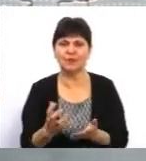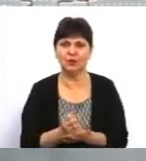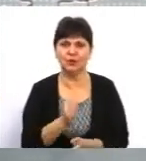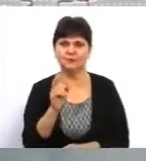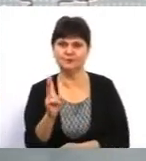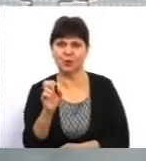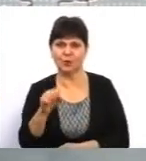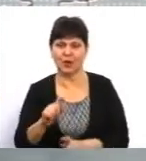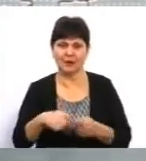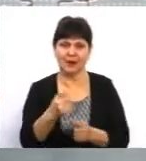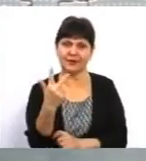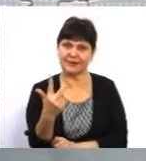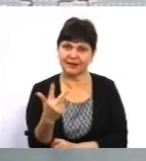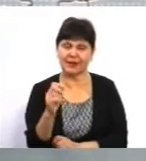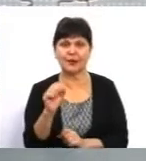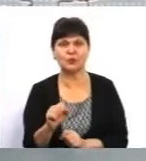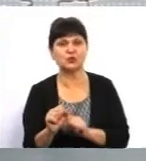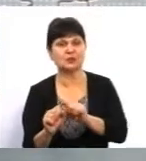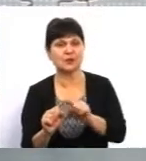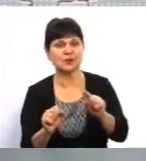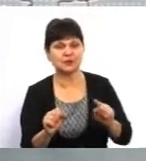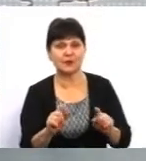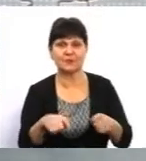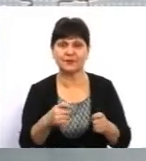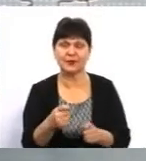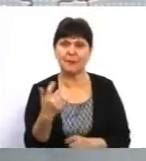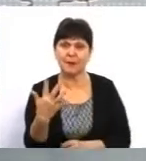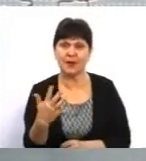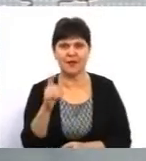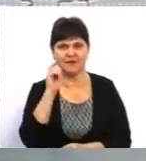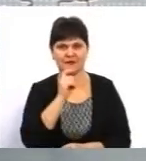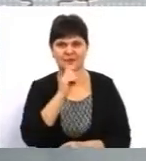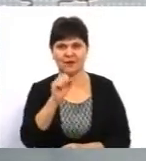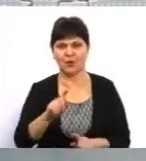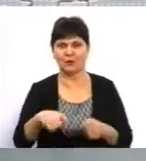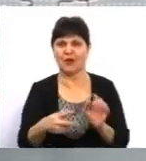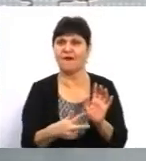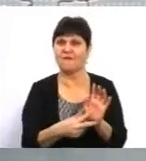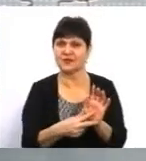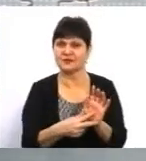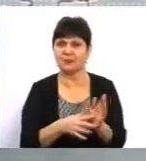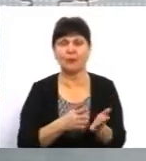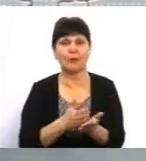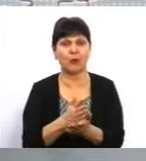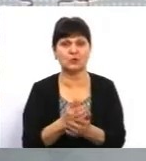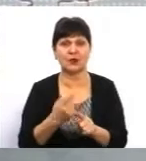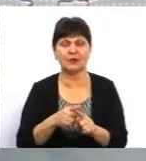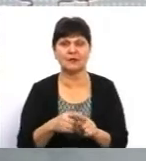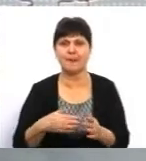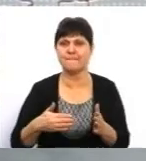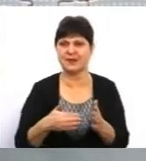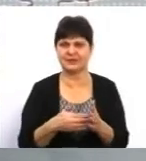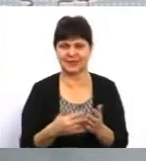3 послуги, хтось може 5, Вінниця може надати 8 послуг. На сьогоднішній день 8 послуг – це є максимальною кількістю в